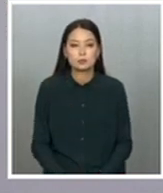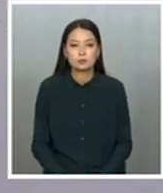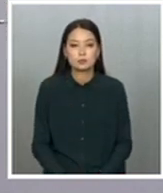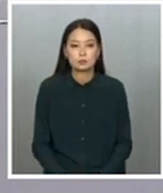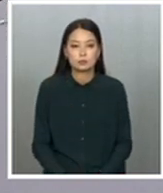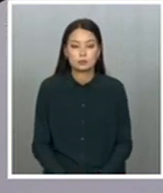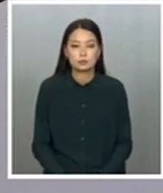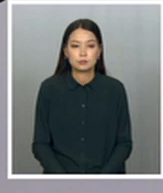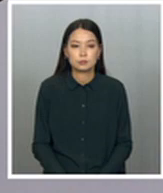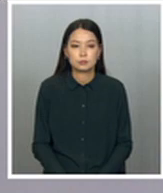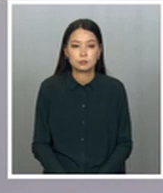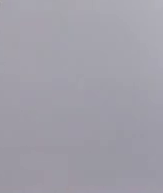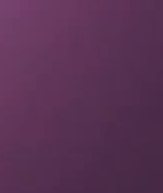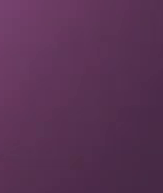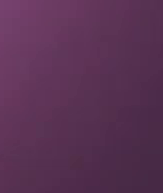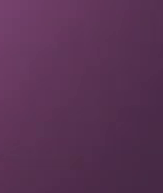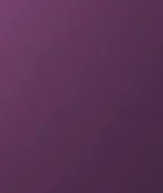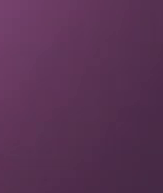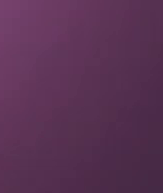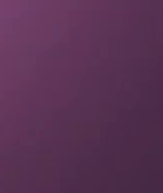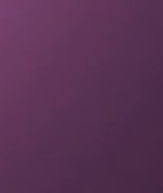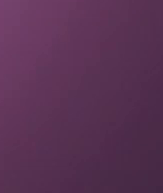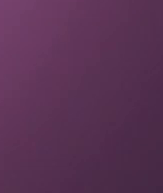алаңында жүздескенше сау болыңыздар.